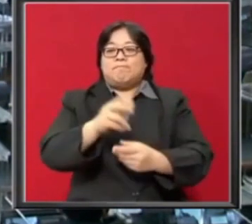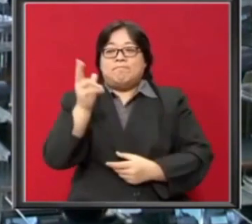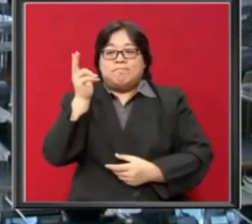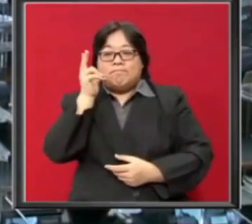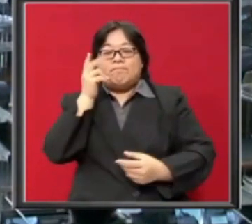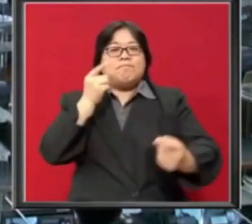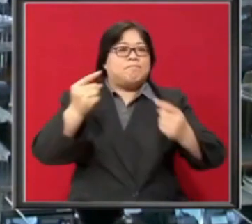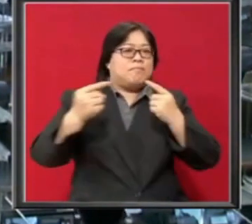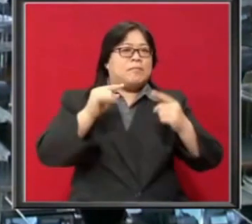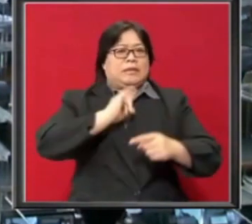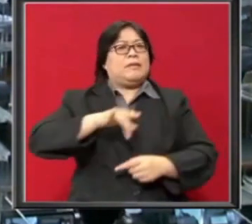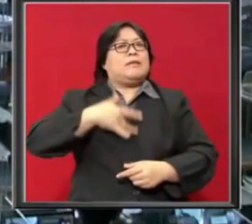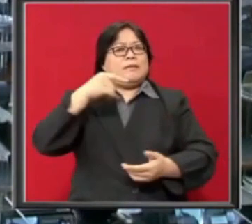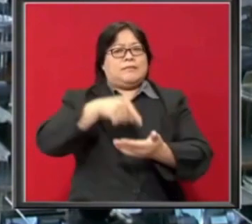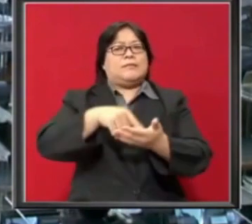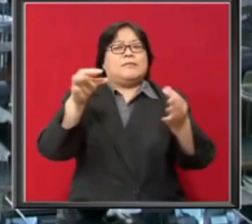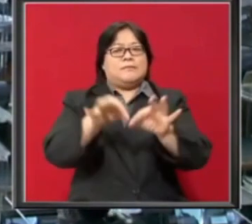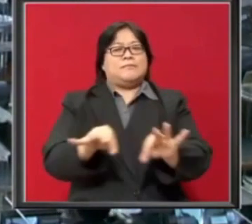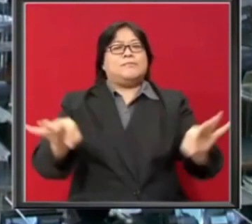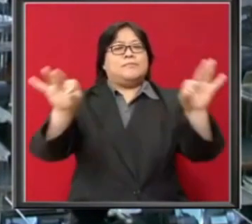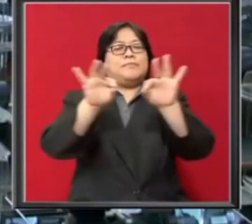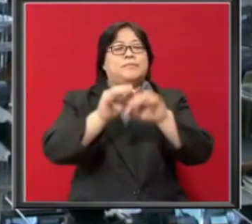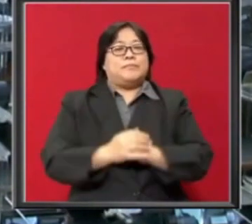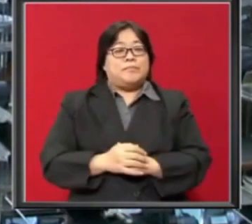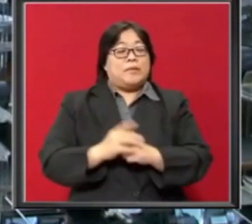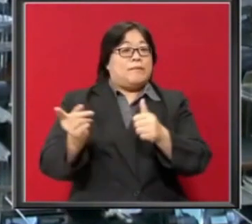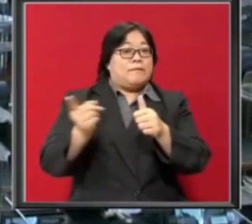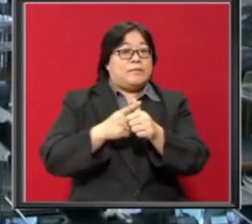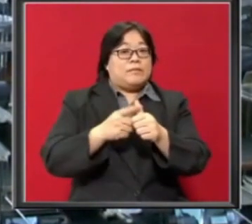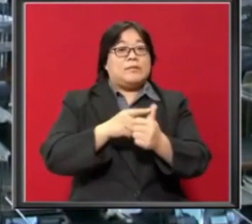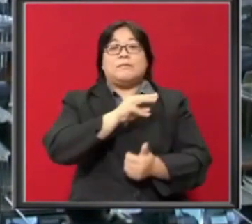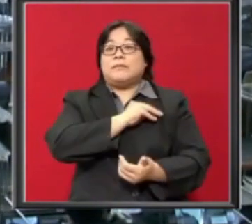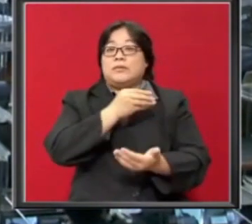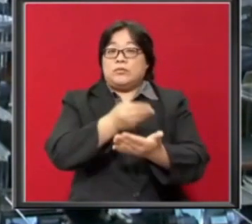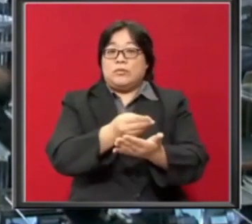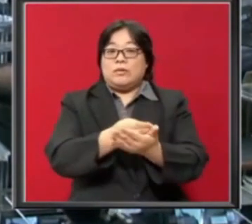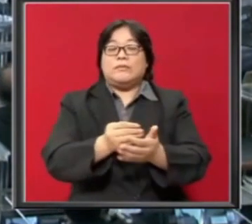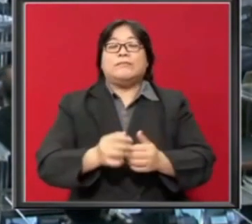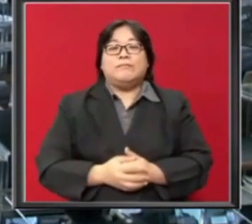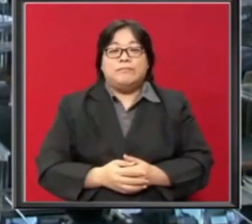mendengar perbahasan Dance Academy penting pertama menciptakan